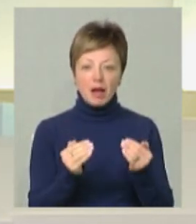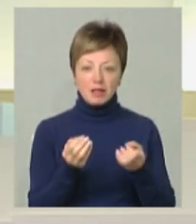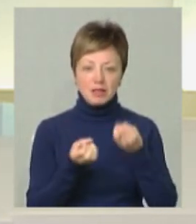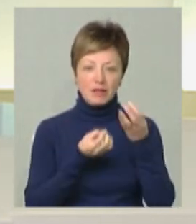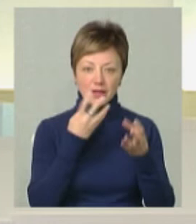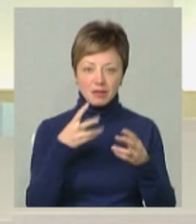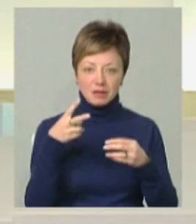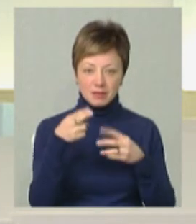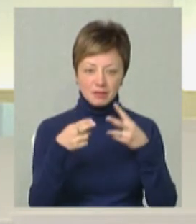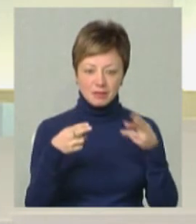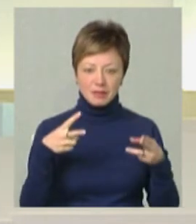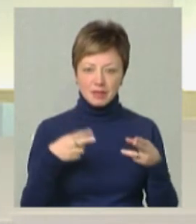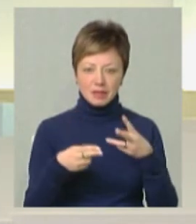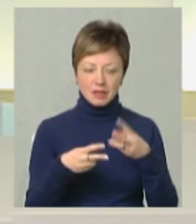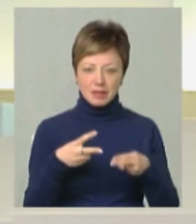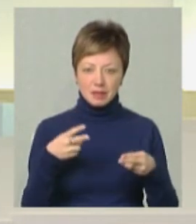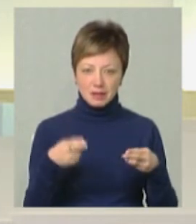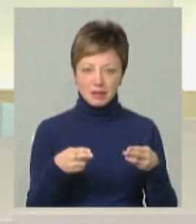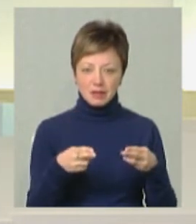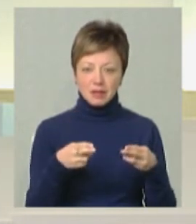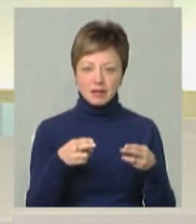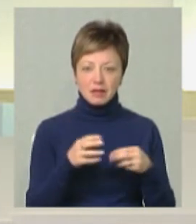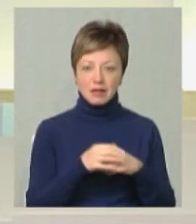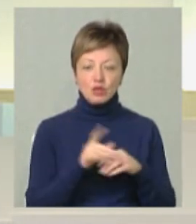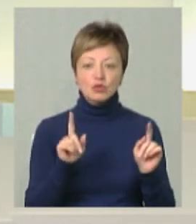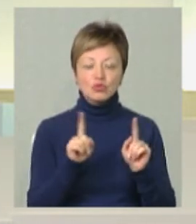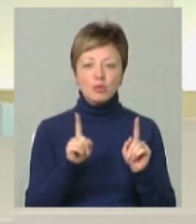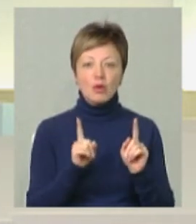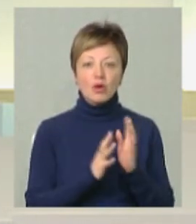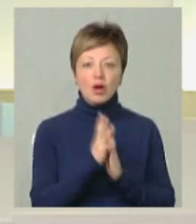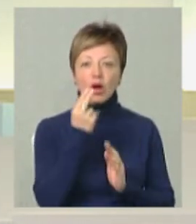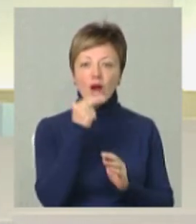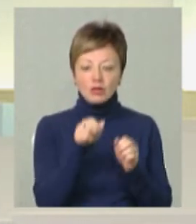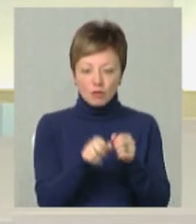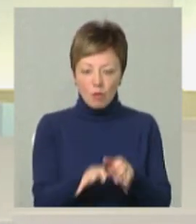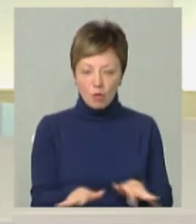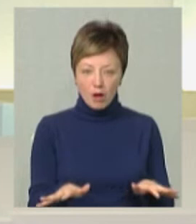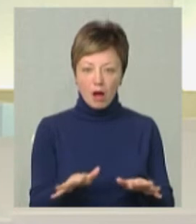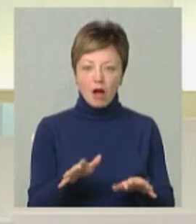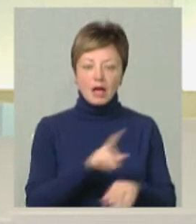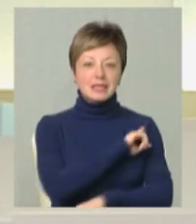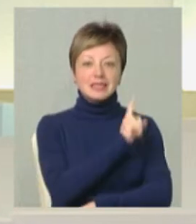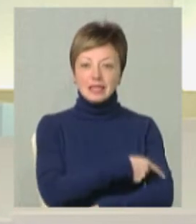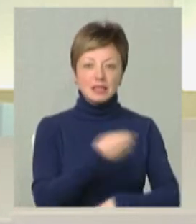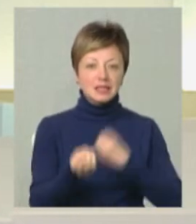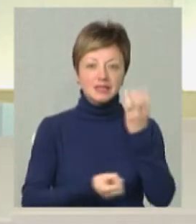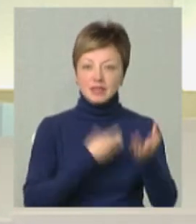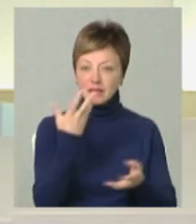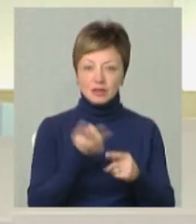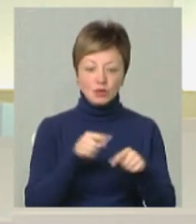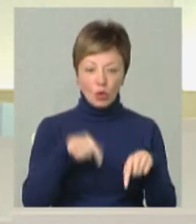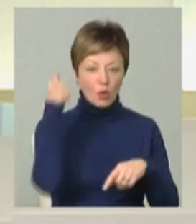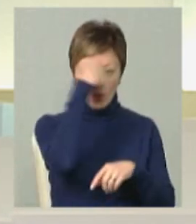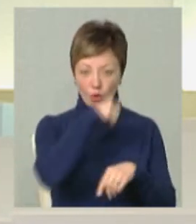певним чином зрізати бруньки чи підрізати пагони для того, щоб рослина краще вкоренилася. Тому бурхливого цвітіння, буяння цього